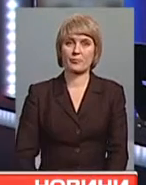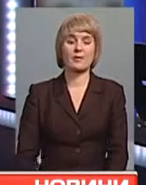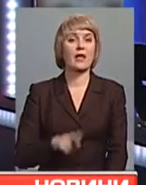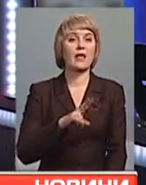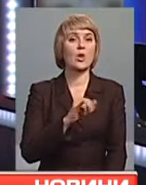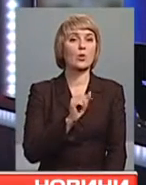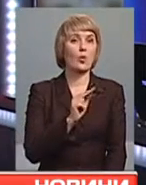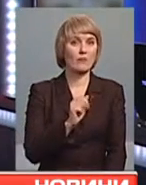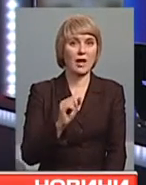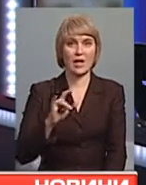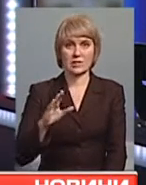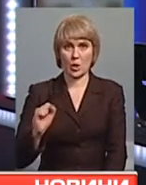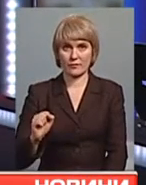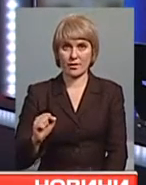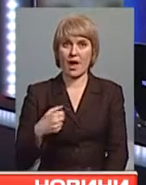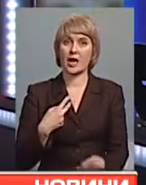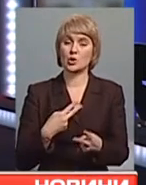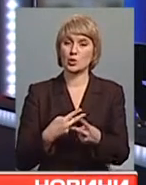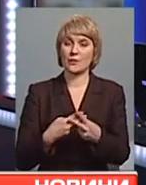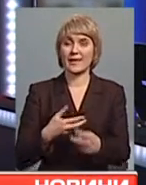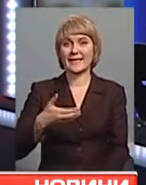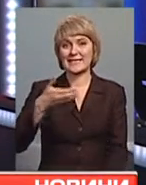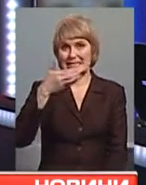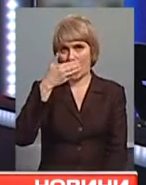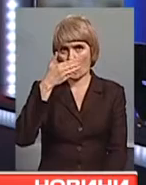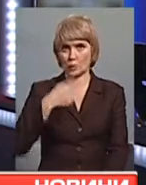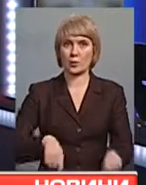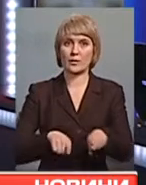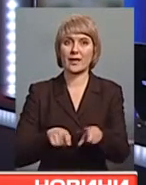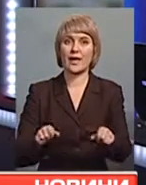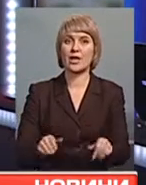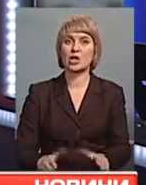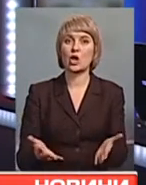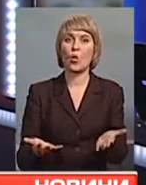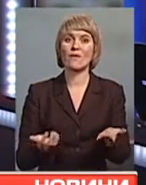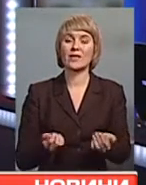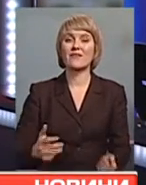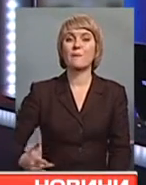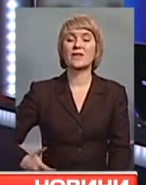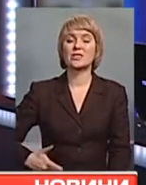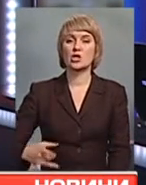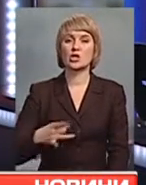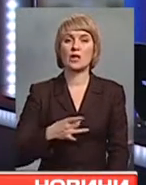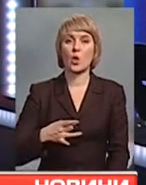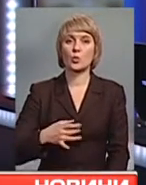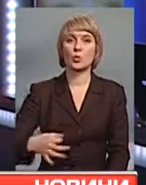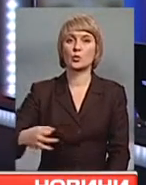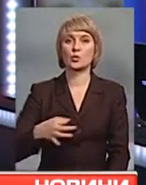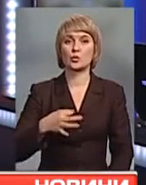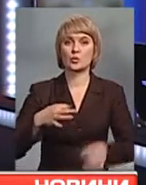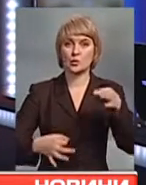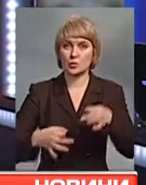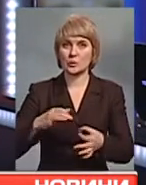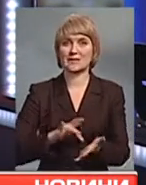Януковича та Азарова заарештували заочно. Таке рішення ухвалив Печерський районний суд столиці, повідомляють в Генеральній прокуратурі.